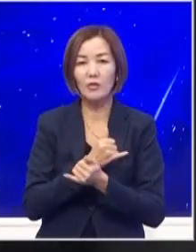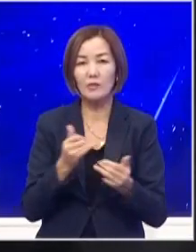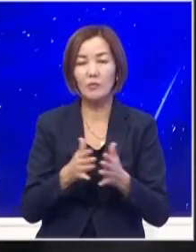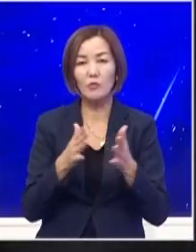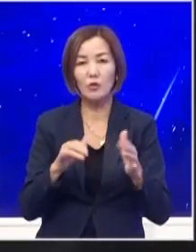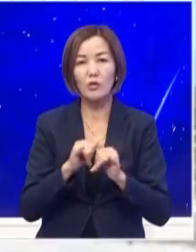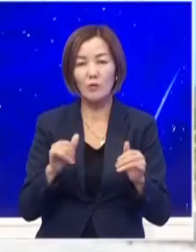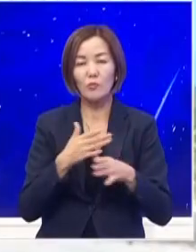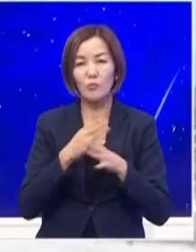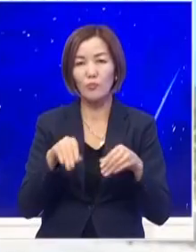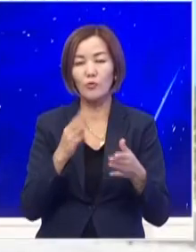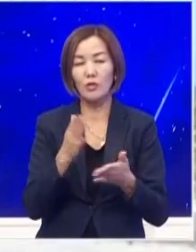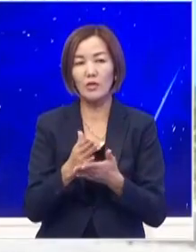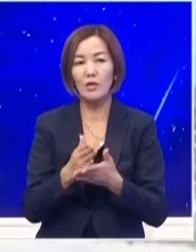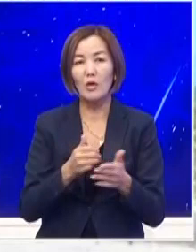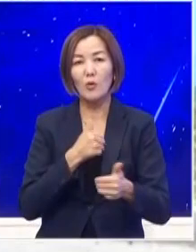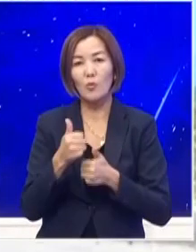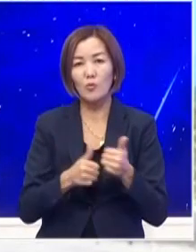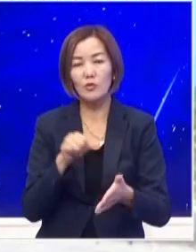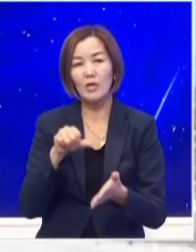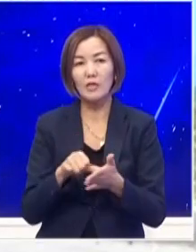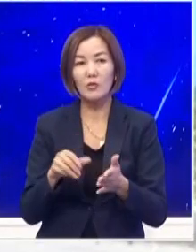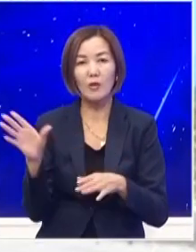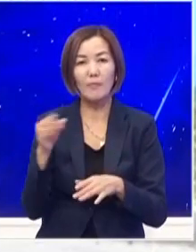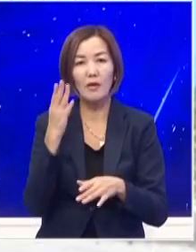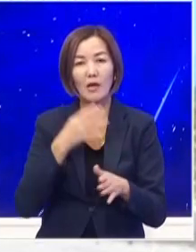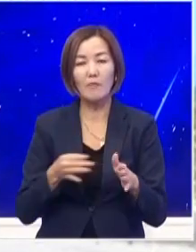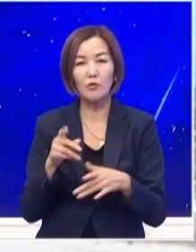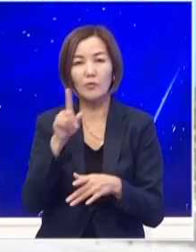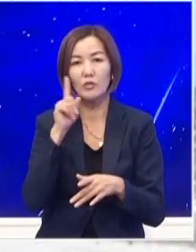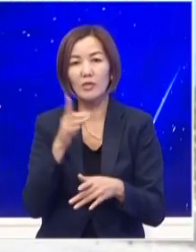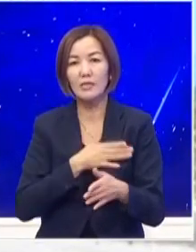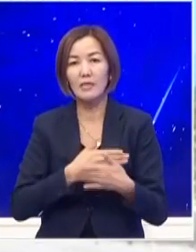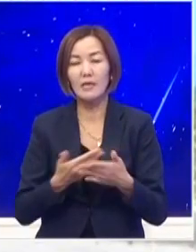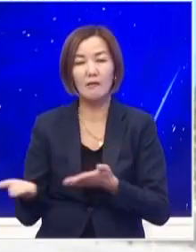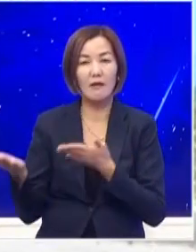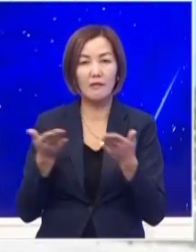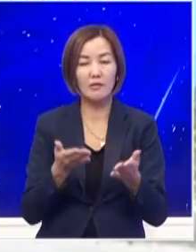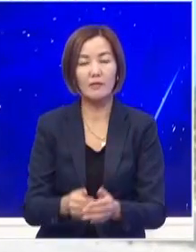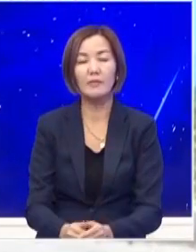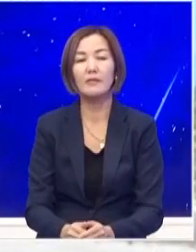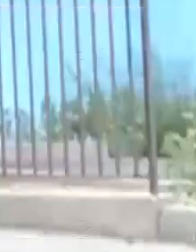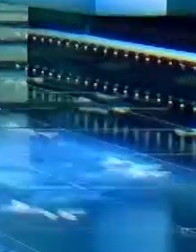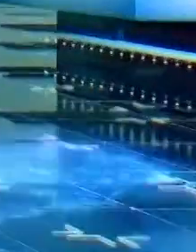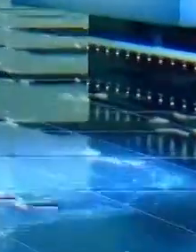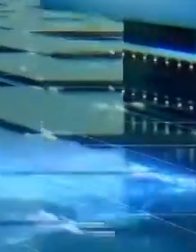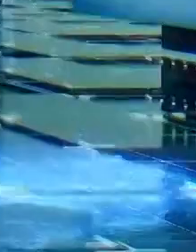үлкен көмек болмақ. Осы конкурсымызға қатысуға барлық Алматы облысының белсенді деген жастарын қатысуға шақырамыз.